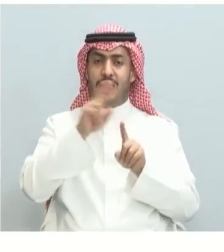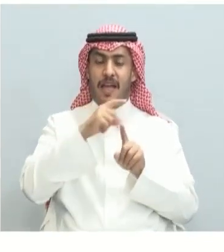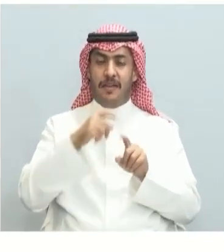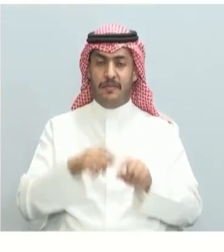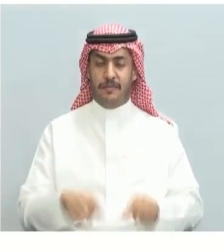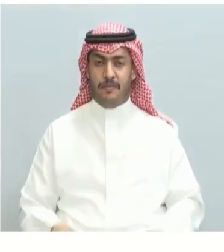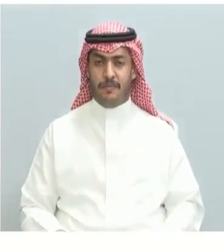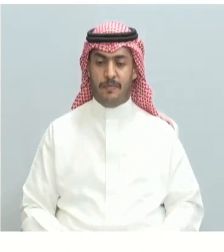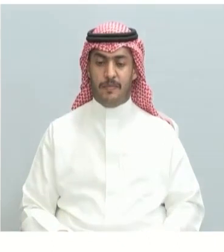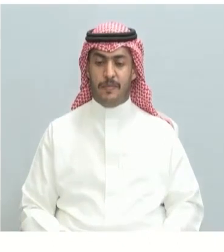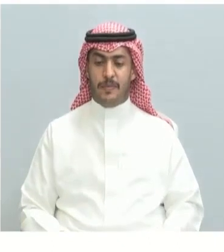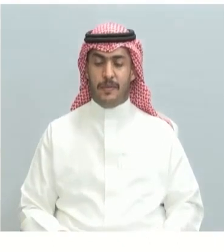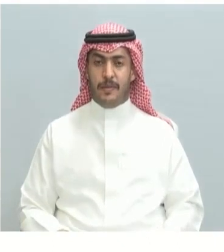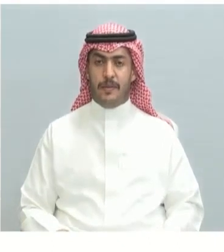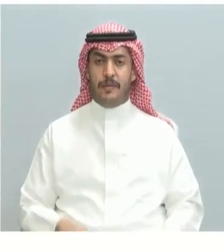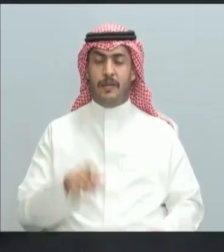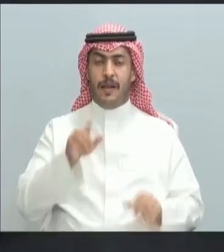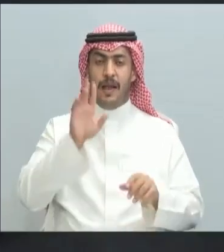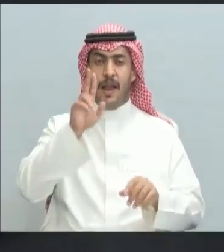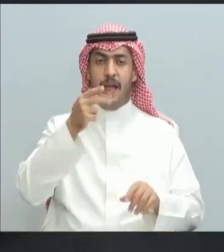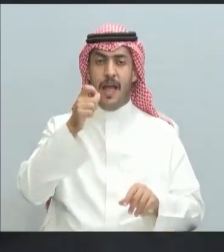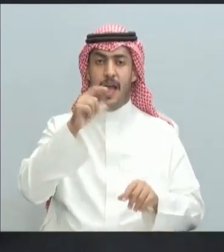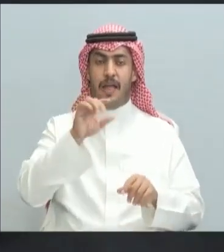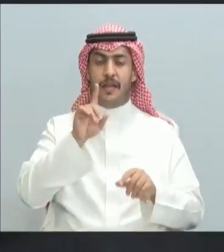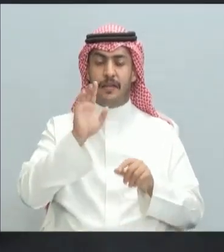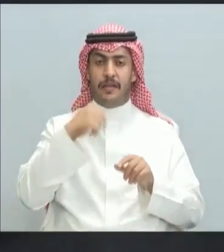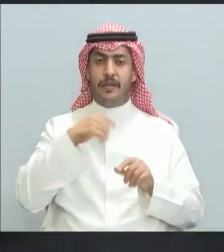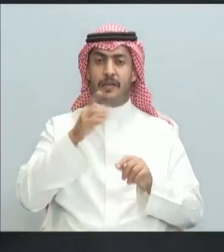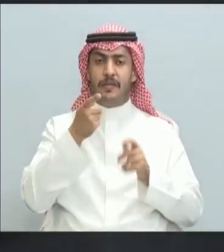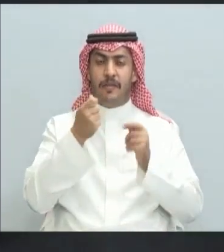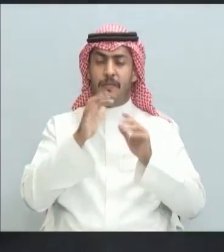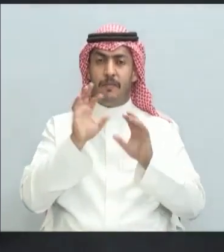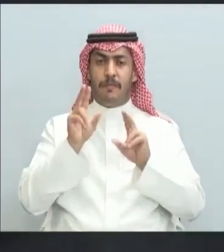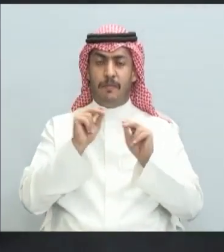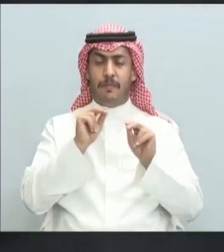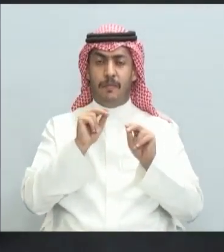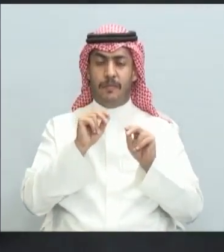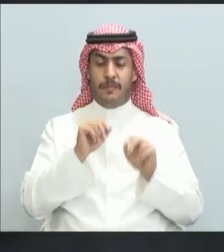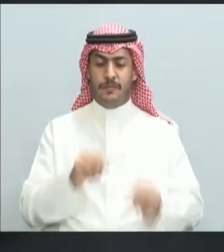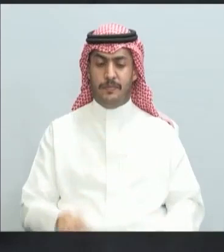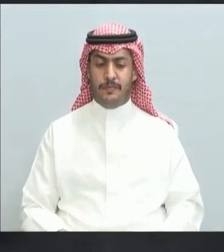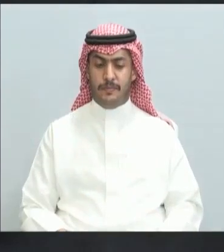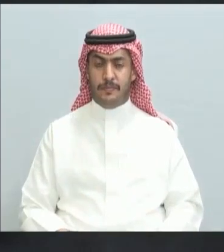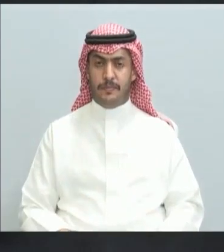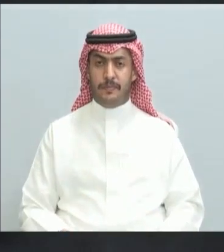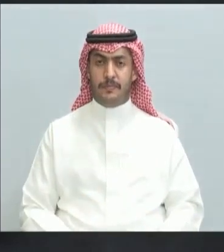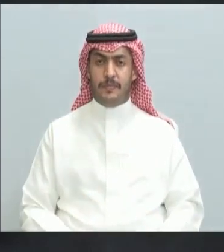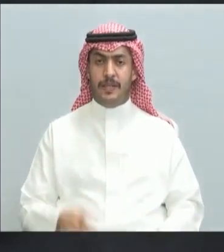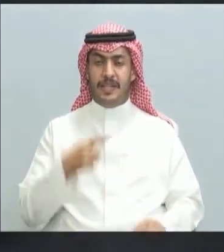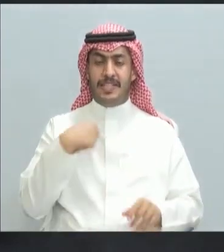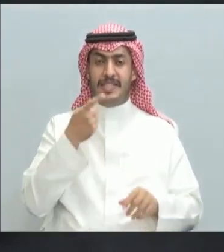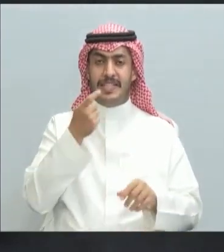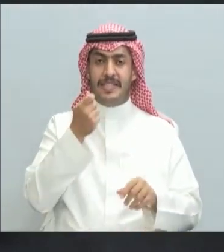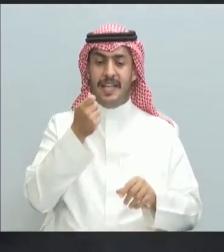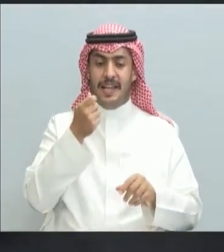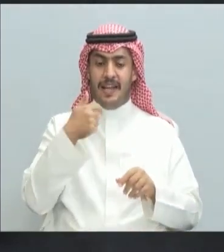اخر اذا نقول ان العائد هو كلفه الائتمان كيف ونقصد هنا ان السعر